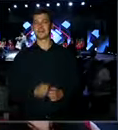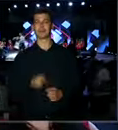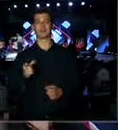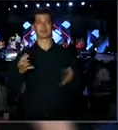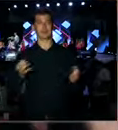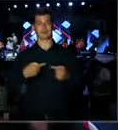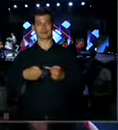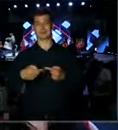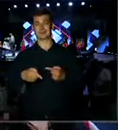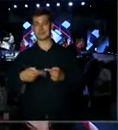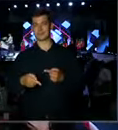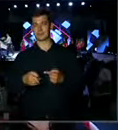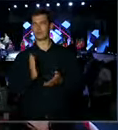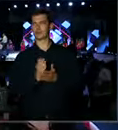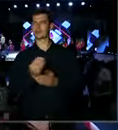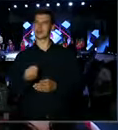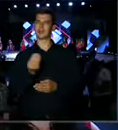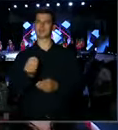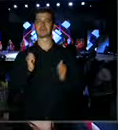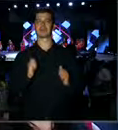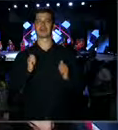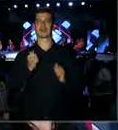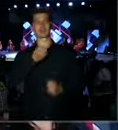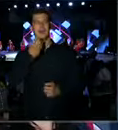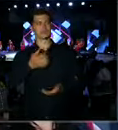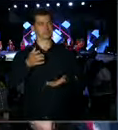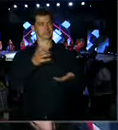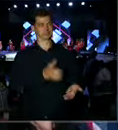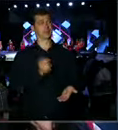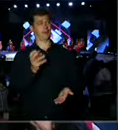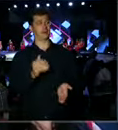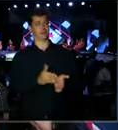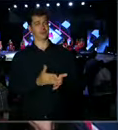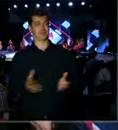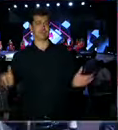chwilę. Jeszcze wręczamy oczywiście nagrody, kwiaty. Tak, tak, tak.